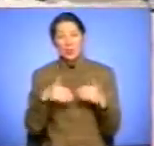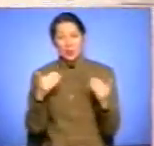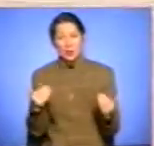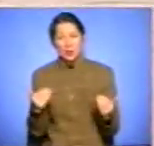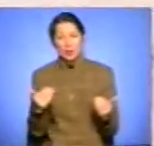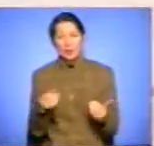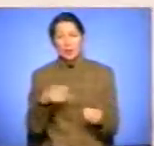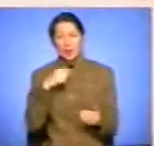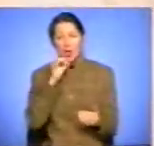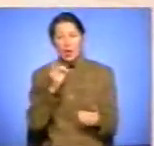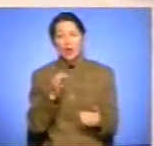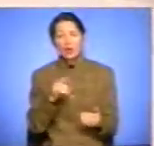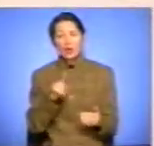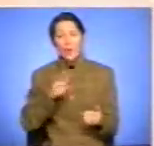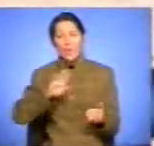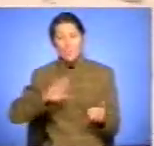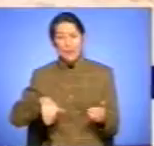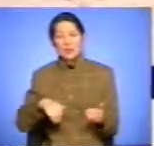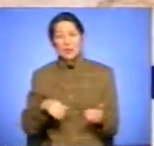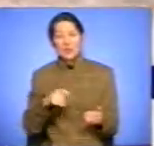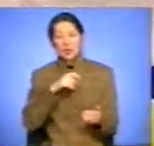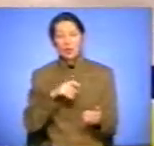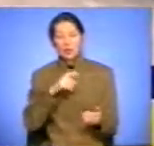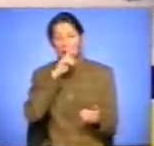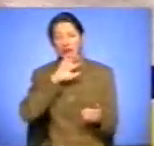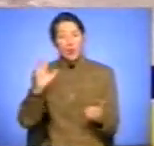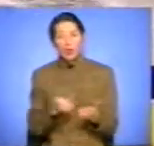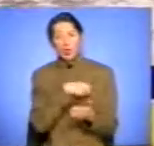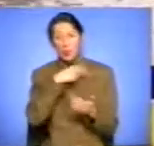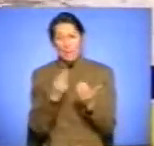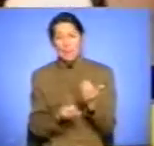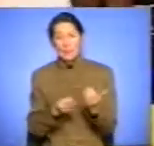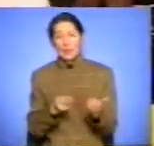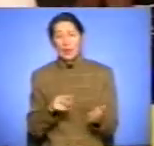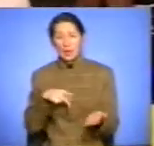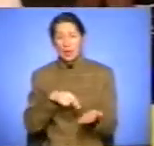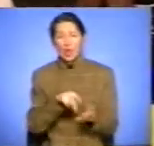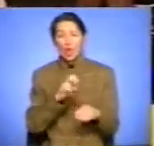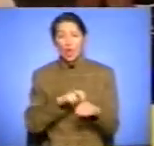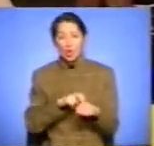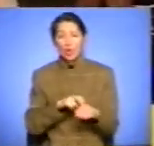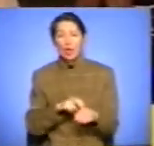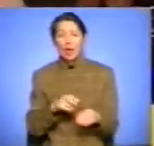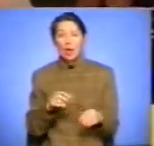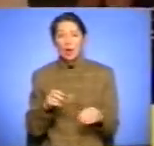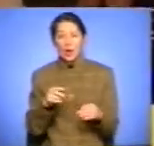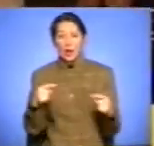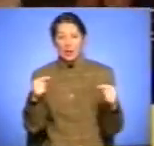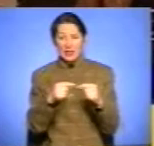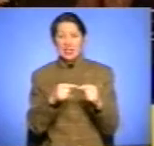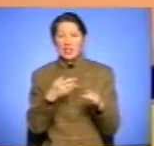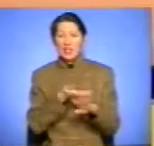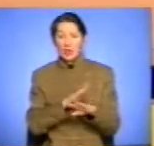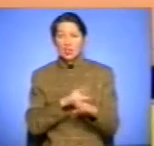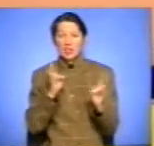візит у травмпункт у довгий ящик визначити ступінь важкості травм і призначити лікування може лише фахівець найбільш